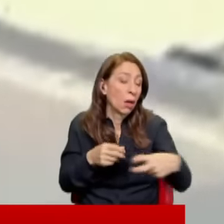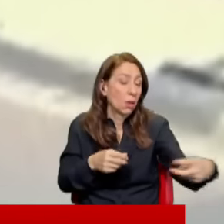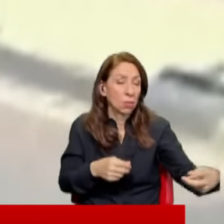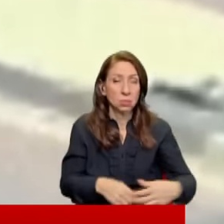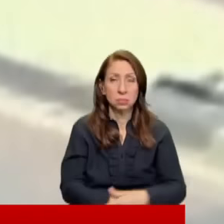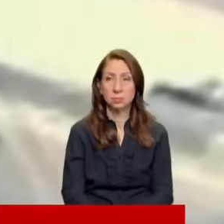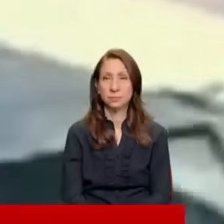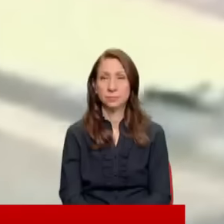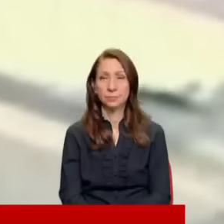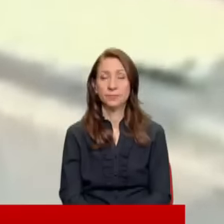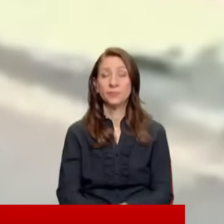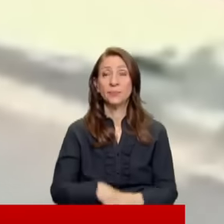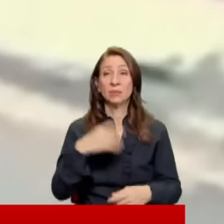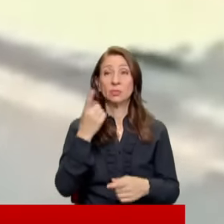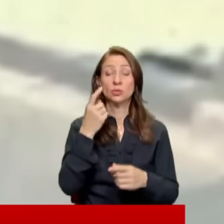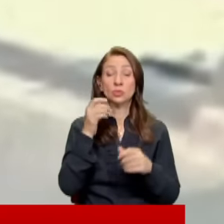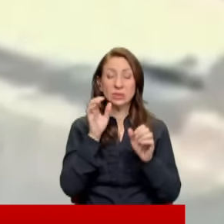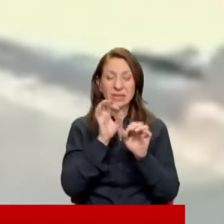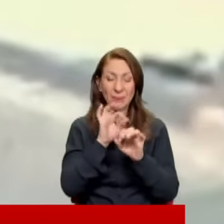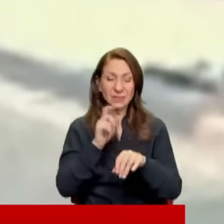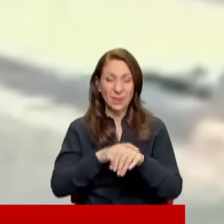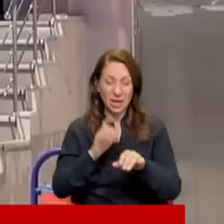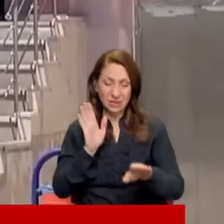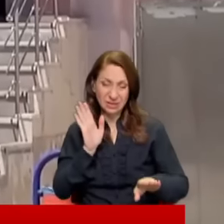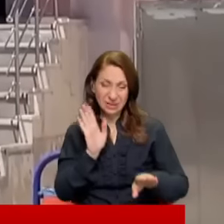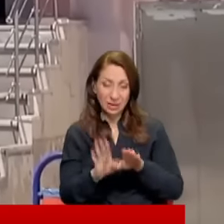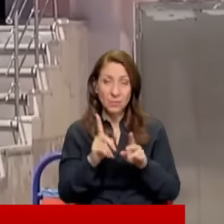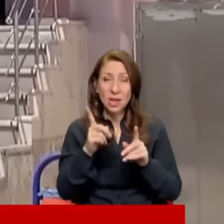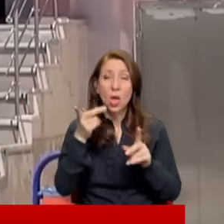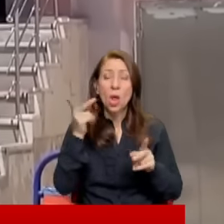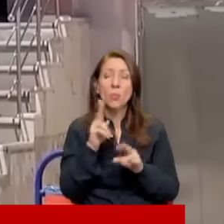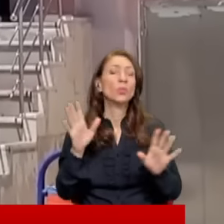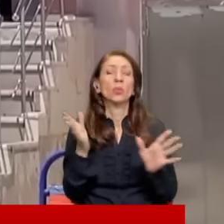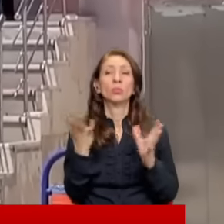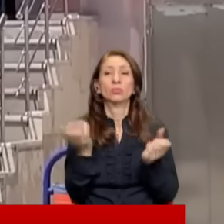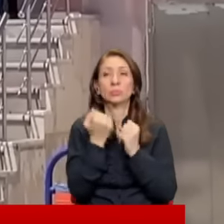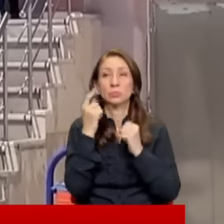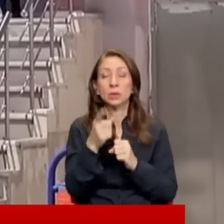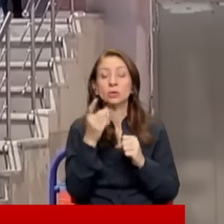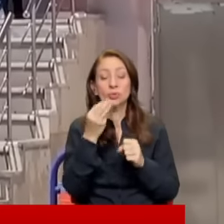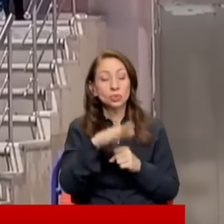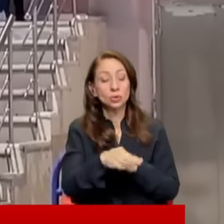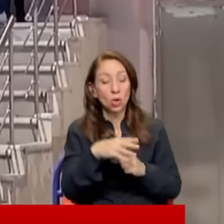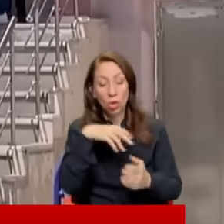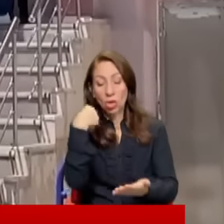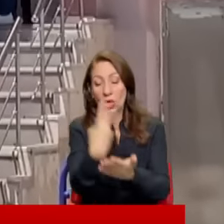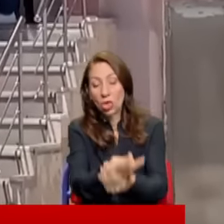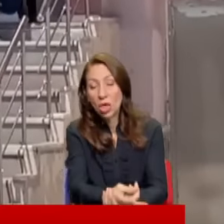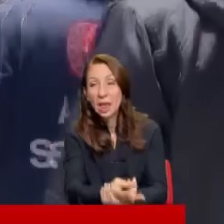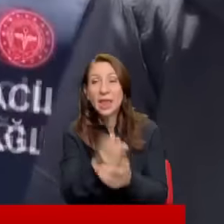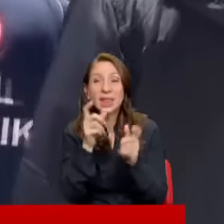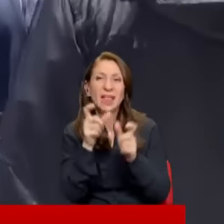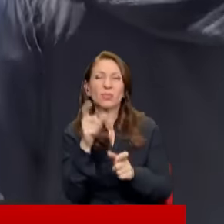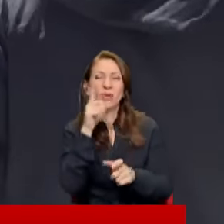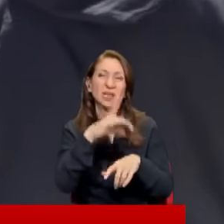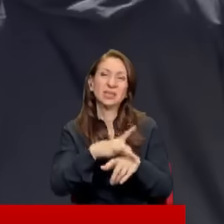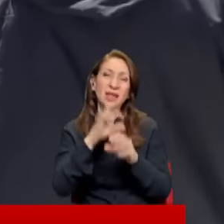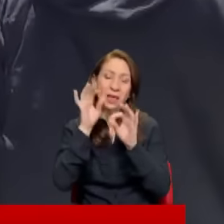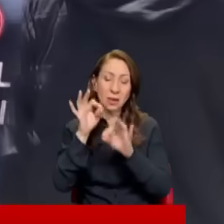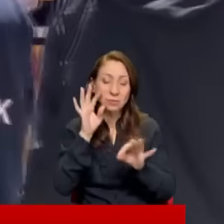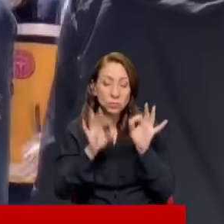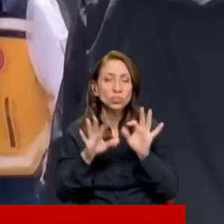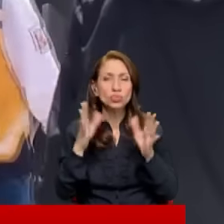etti minibüs sürücüsünün frene zamanında dokunması bir facianın önüne geçti küçük çocuk yere düştü tedbir amaçlı hastaneye